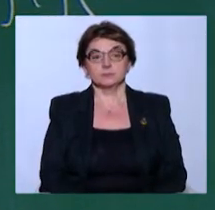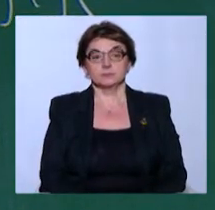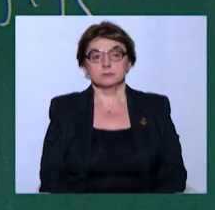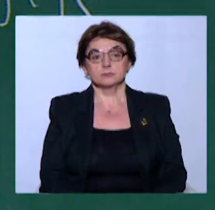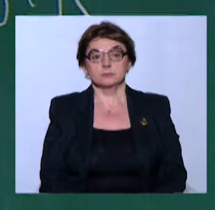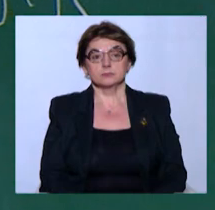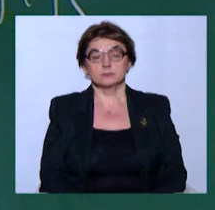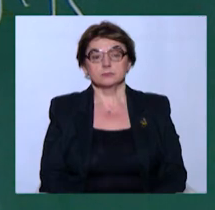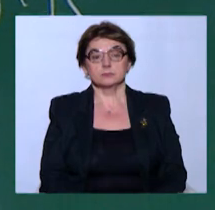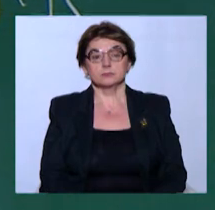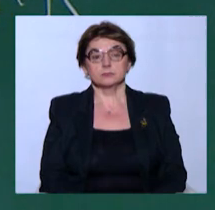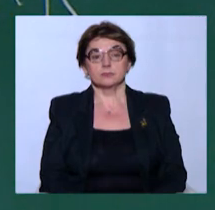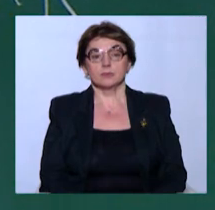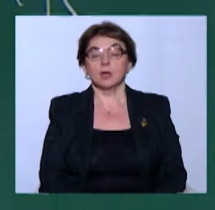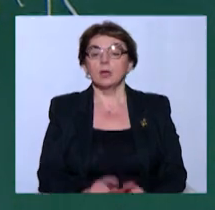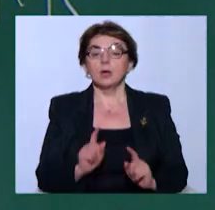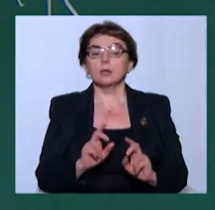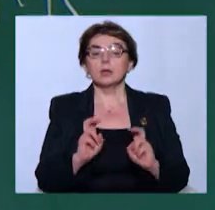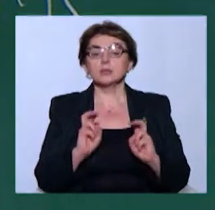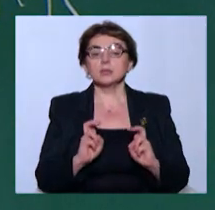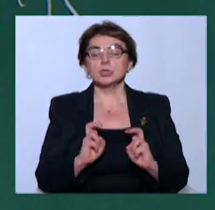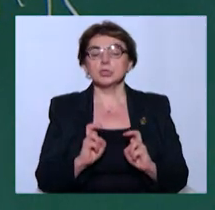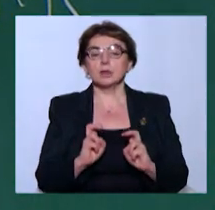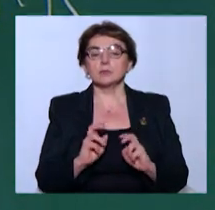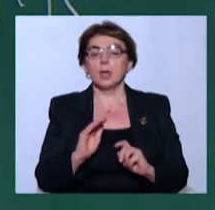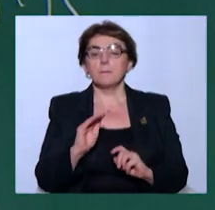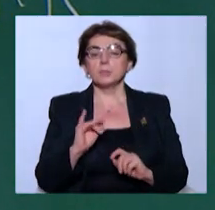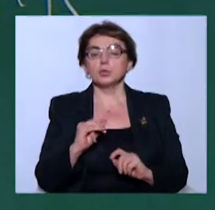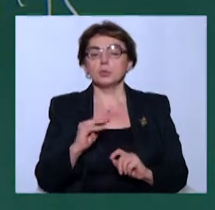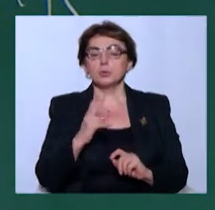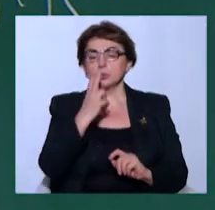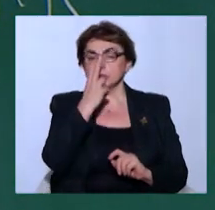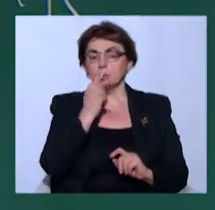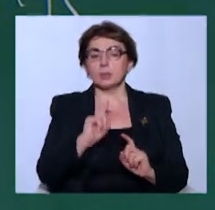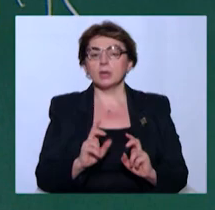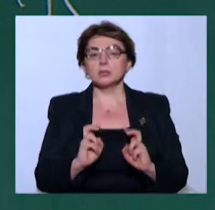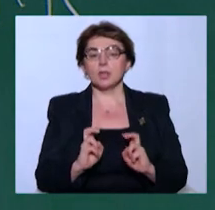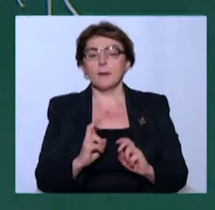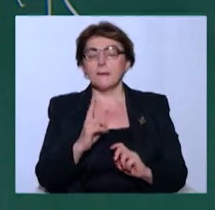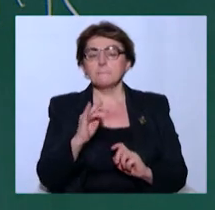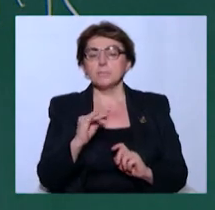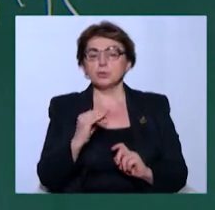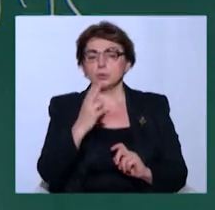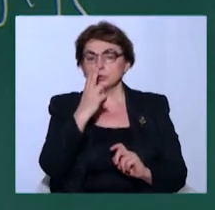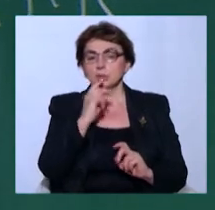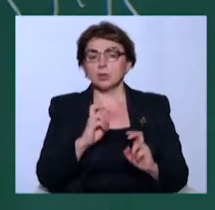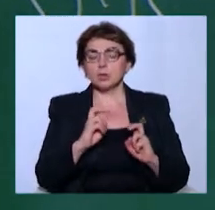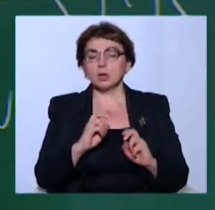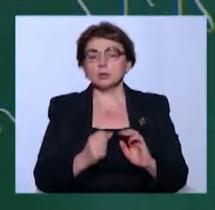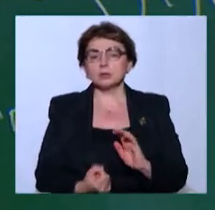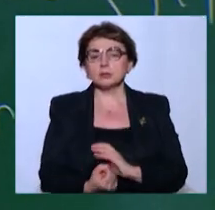საშუალებით ახერხებს შეინარჩუნოს სხეულის ტემპერატურა, შეინარჩუნოს წყლის